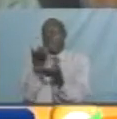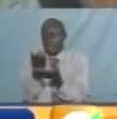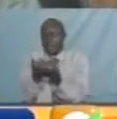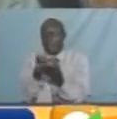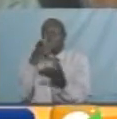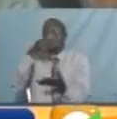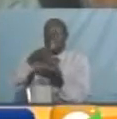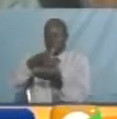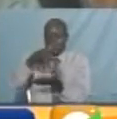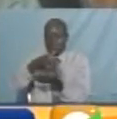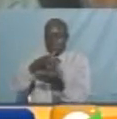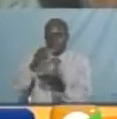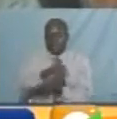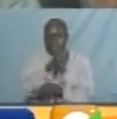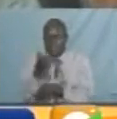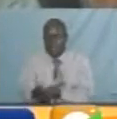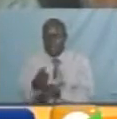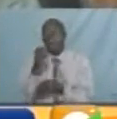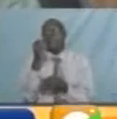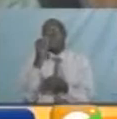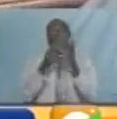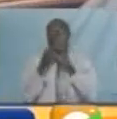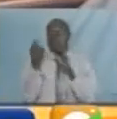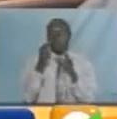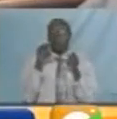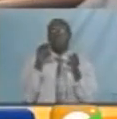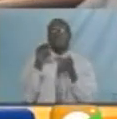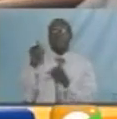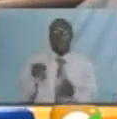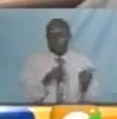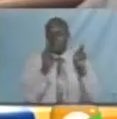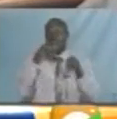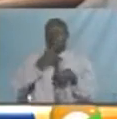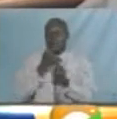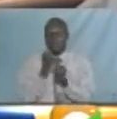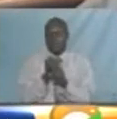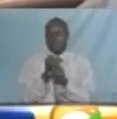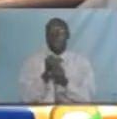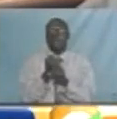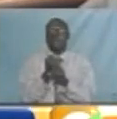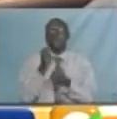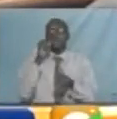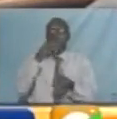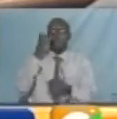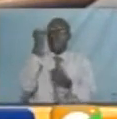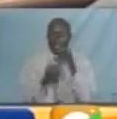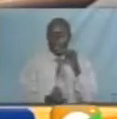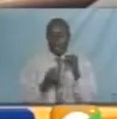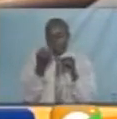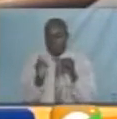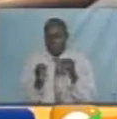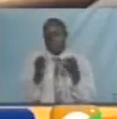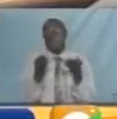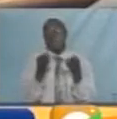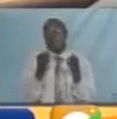include the other affidavits. Wakili Oraru alikuwa ameshikilia kwa ushahidi huu mpya ulikuwa